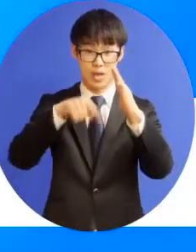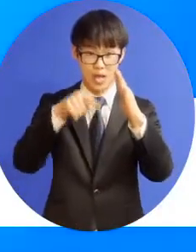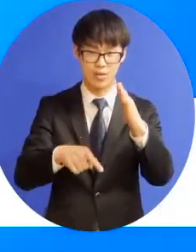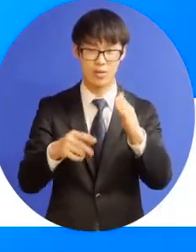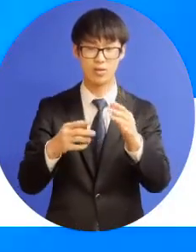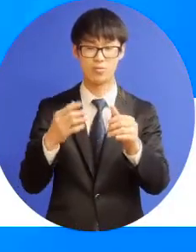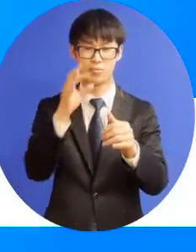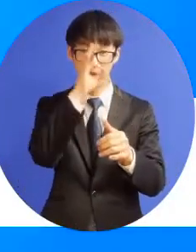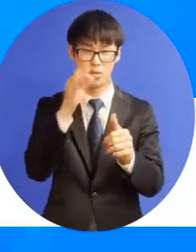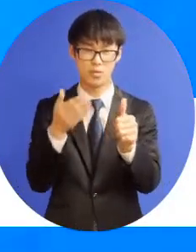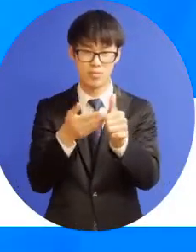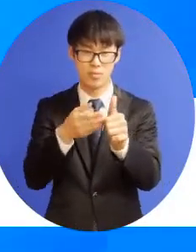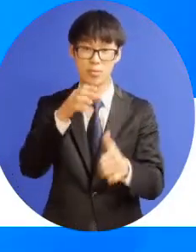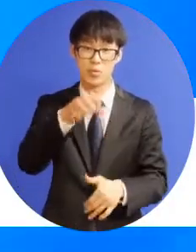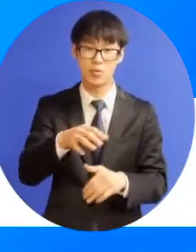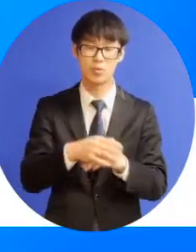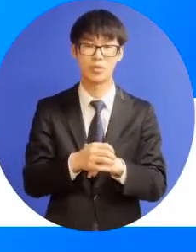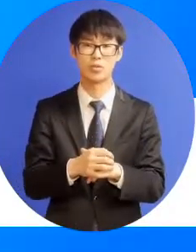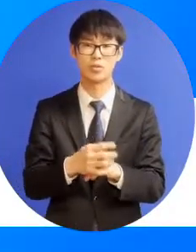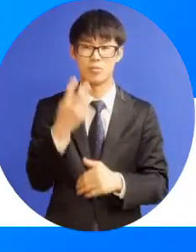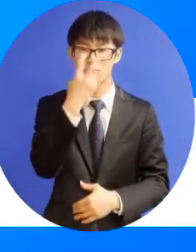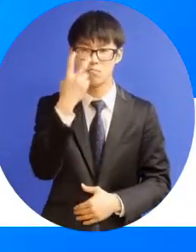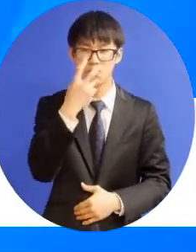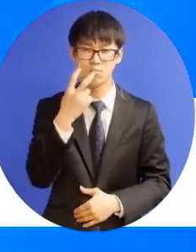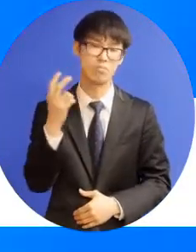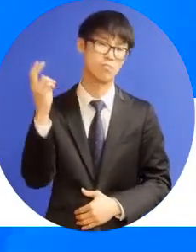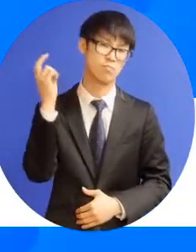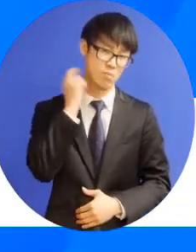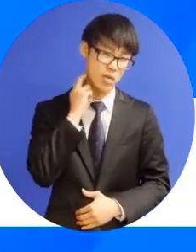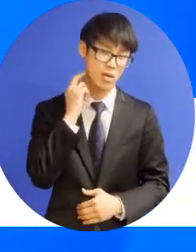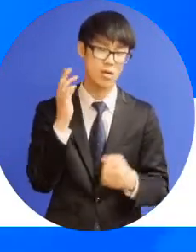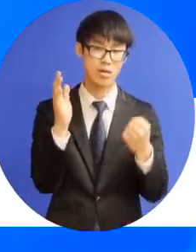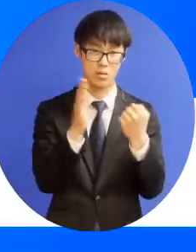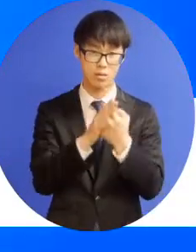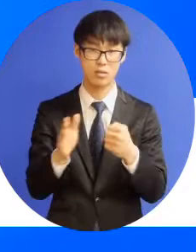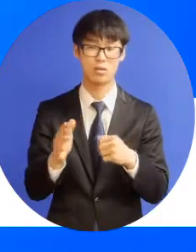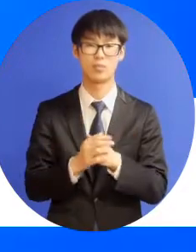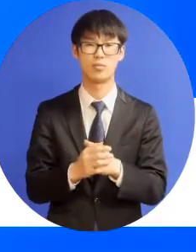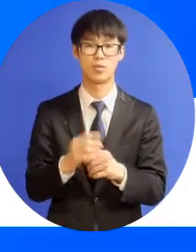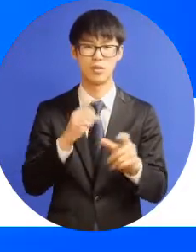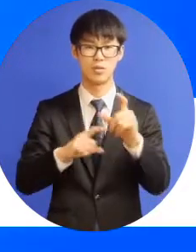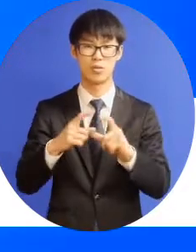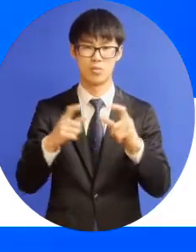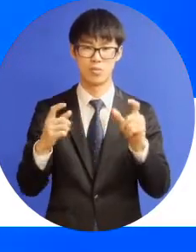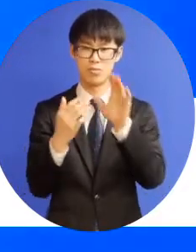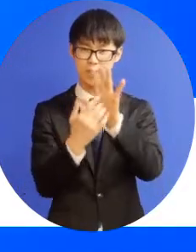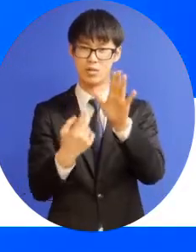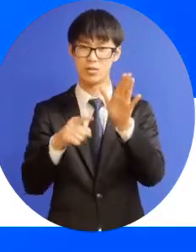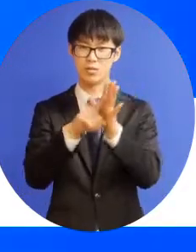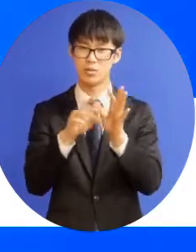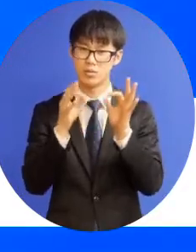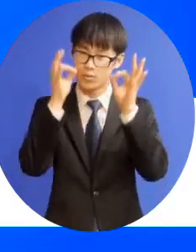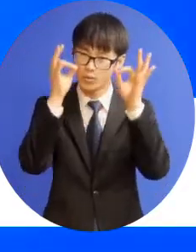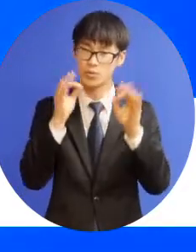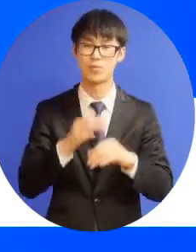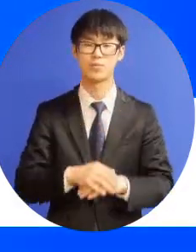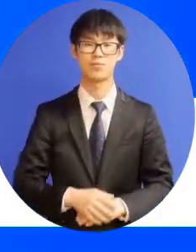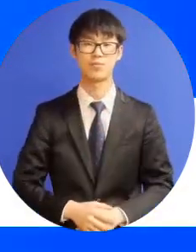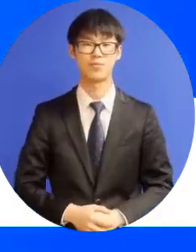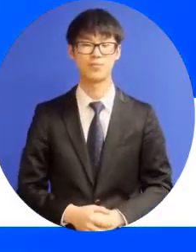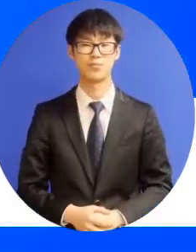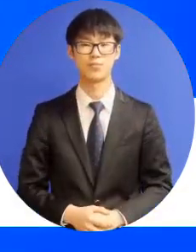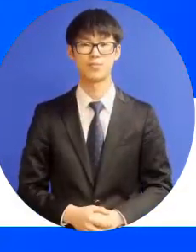탄천면 남산리 양돈농가에서 구제역 검사 결과가 양성으로 나타남에 따라 구제역 방역태세에 총력을 기울이고